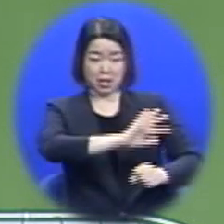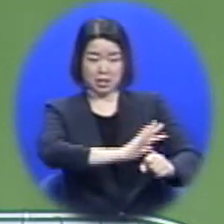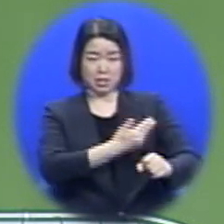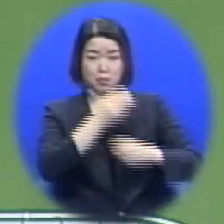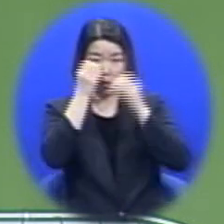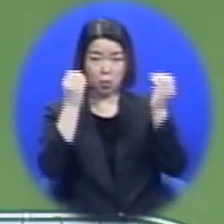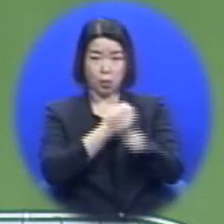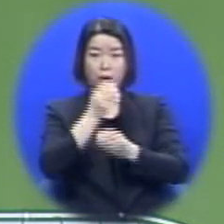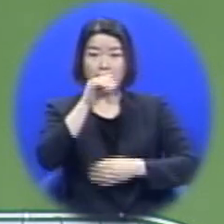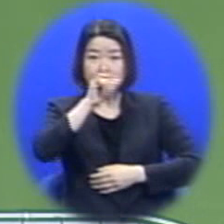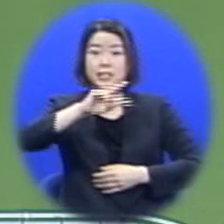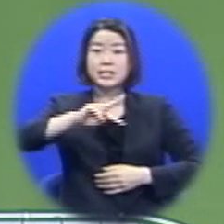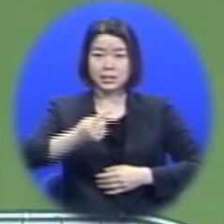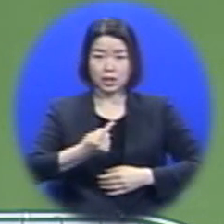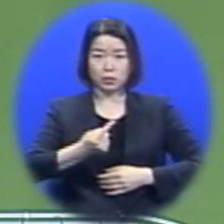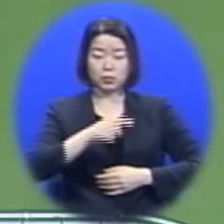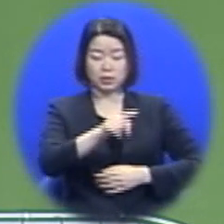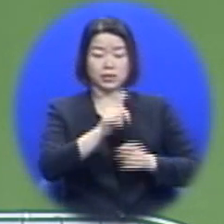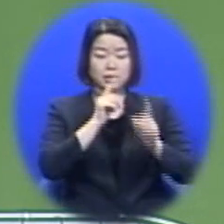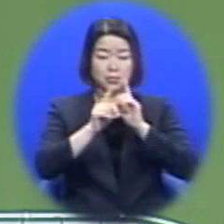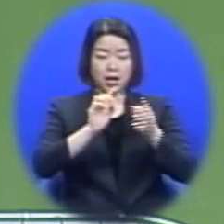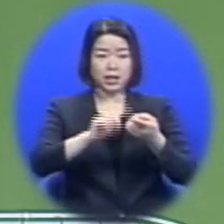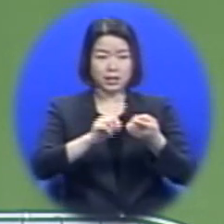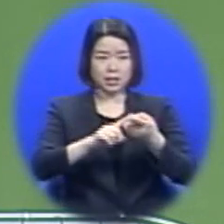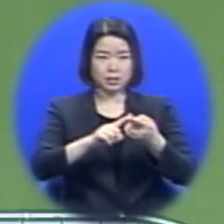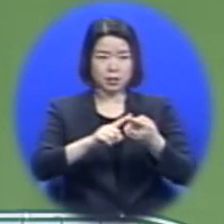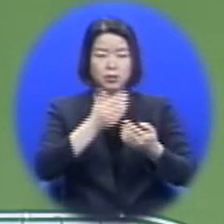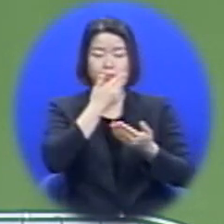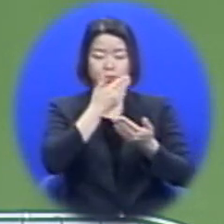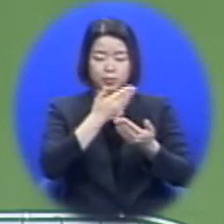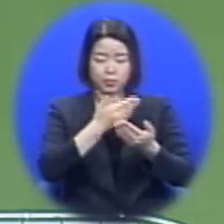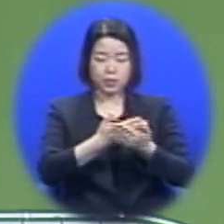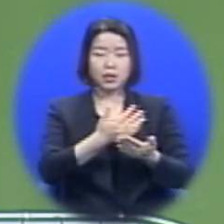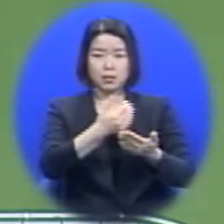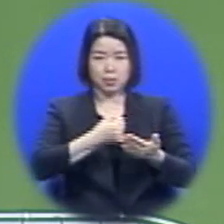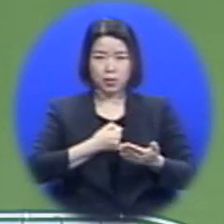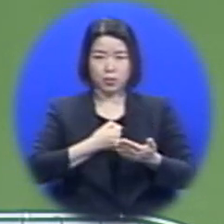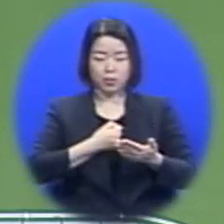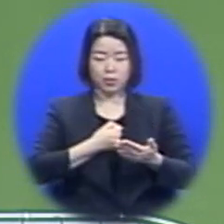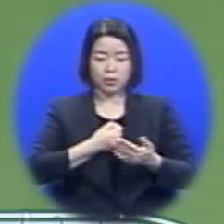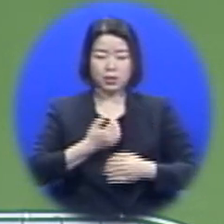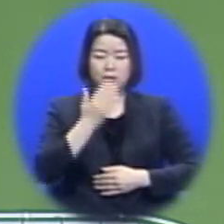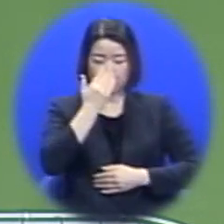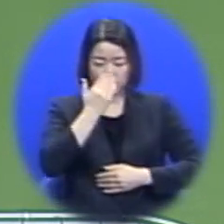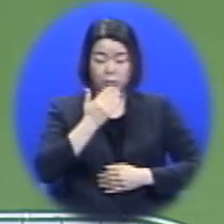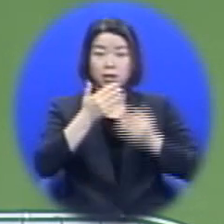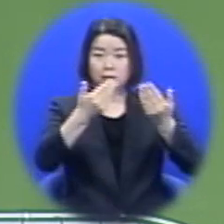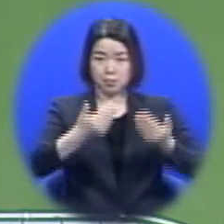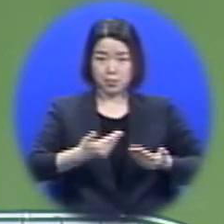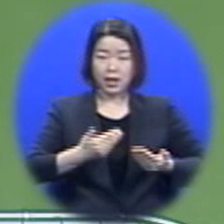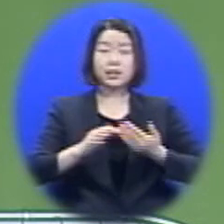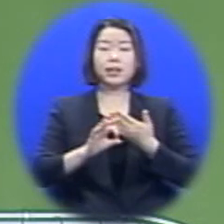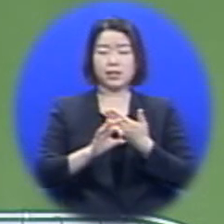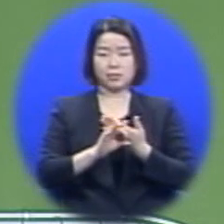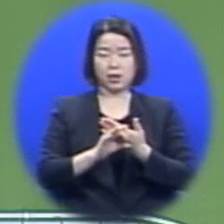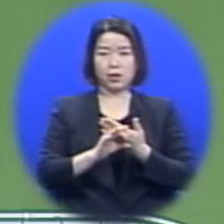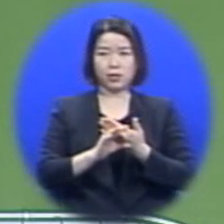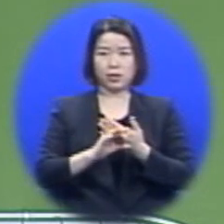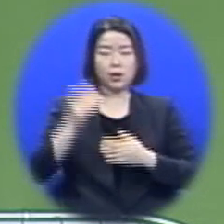그런 말을 소중하게 생각하고 달게 받는 자세를 가져야 우리가 영적으로 죽지